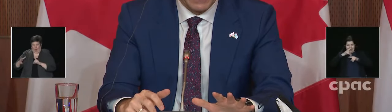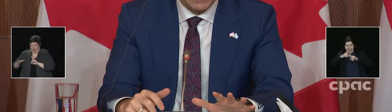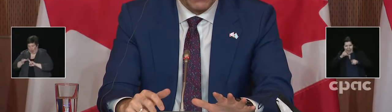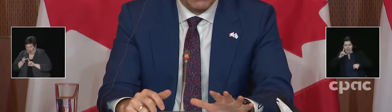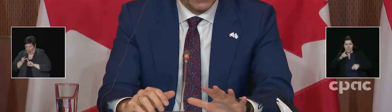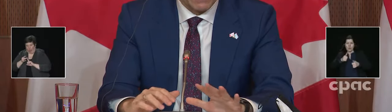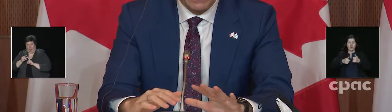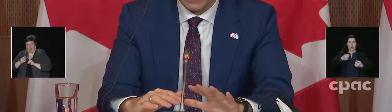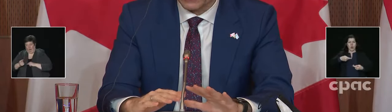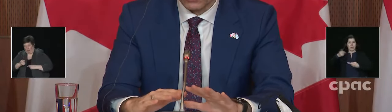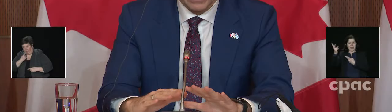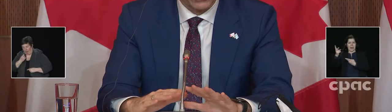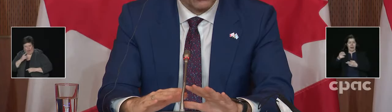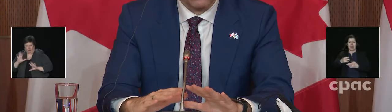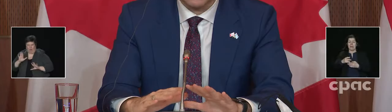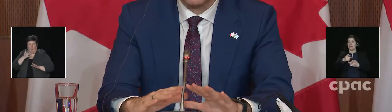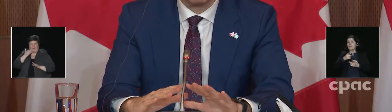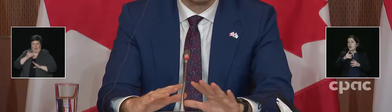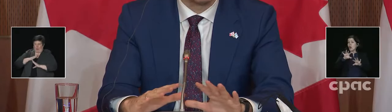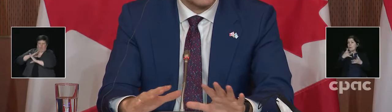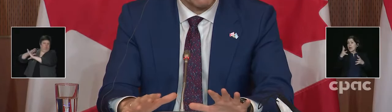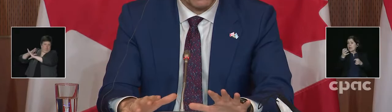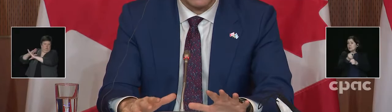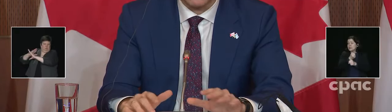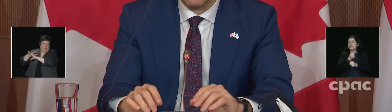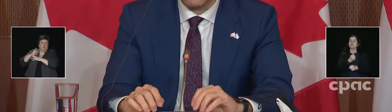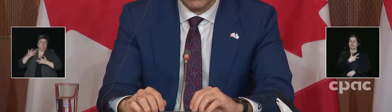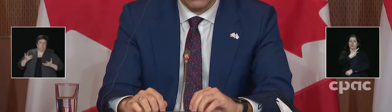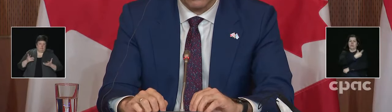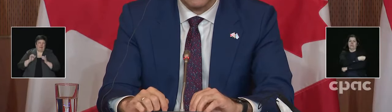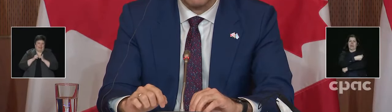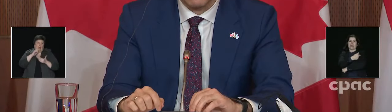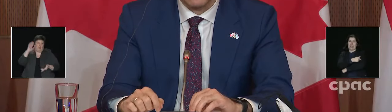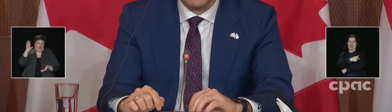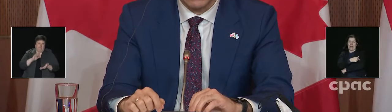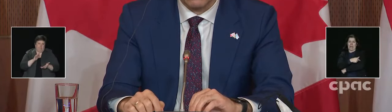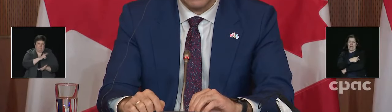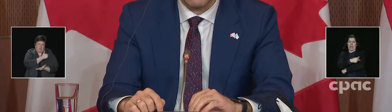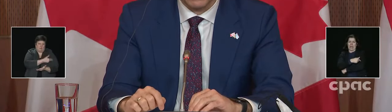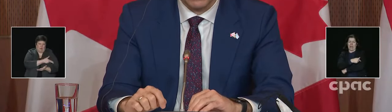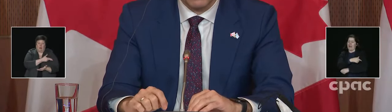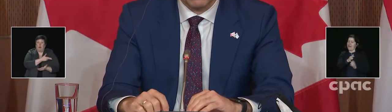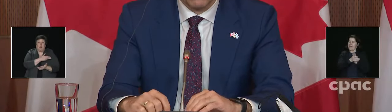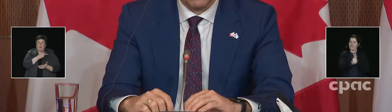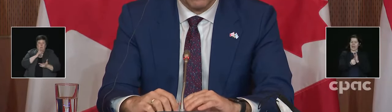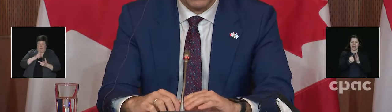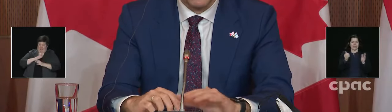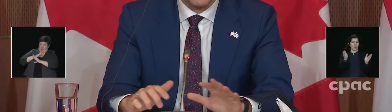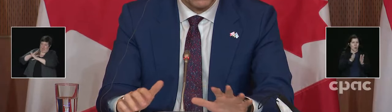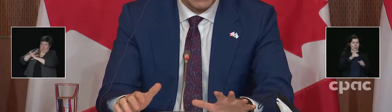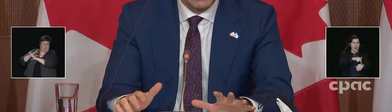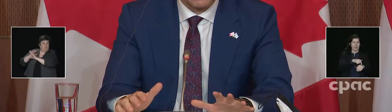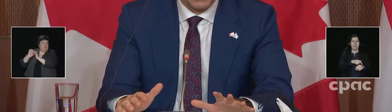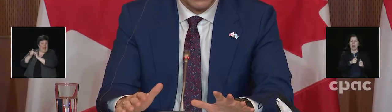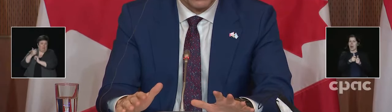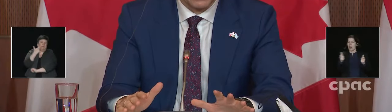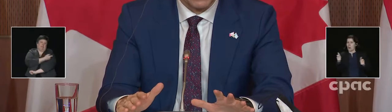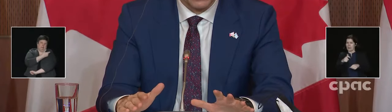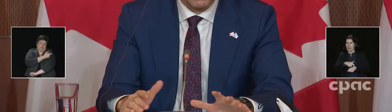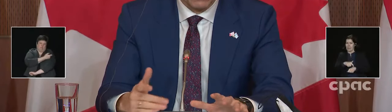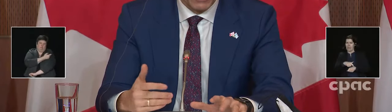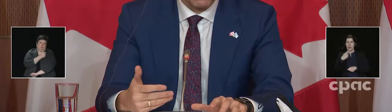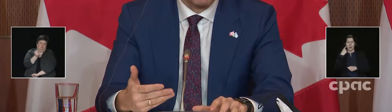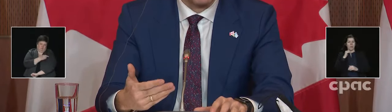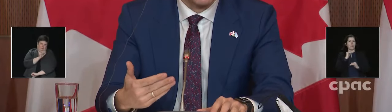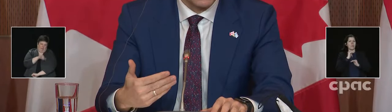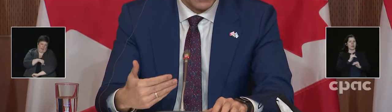la vaccination. Donc, la vaccination reste l'outil le plus important, non seulement à court terme, mais aussi à long terme, pour se protéger collectivement de la